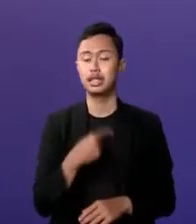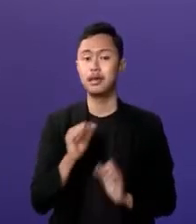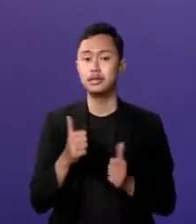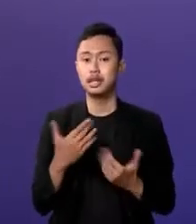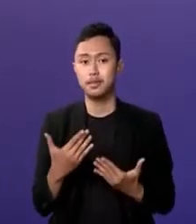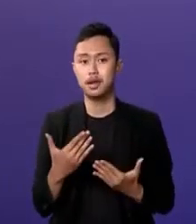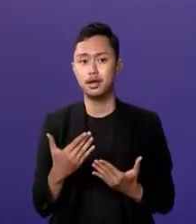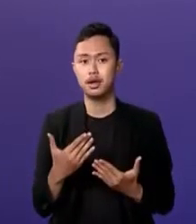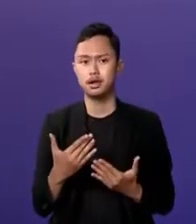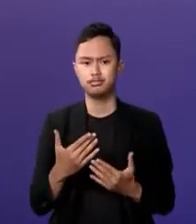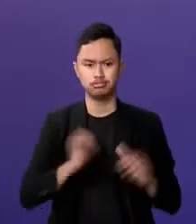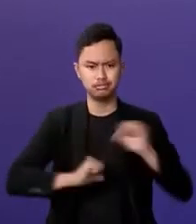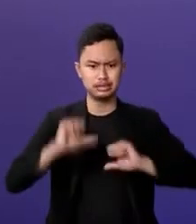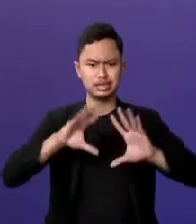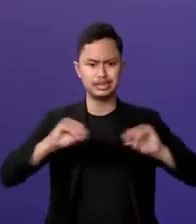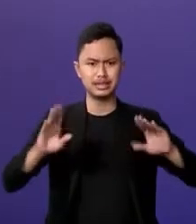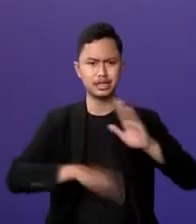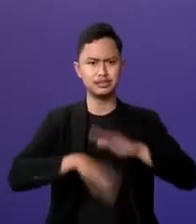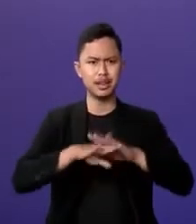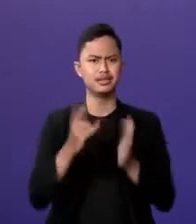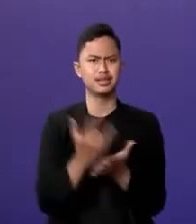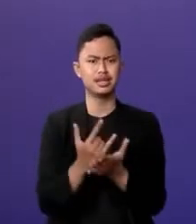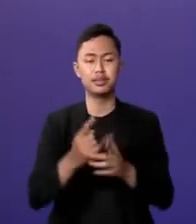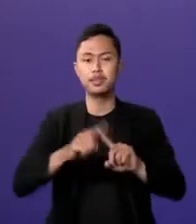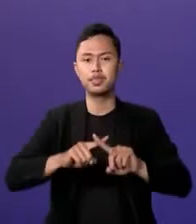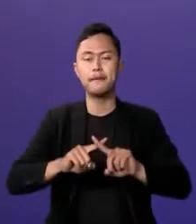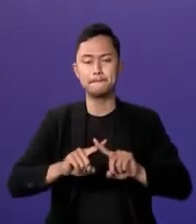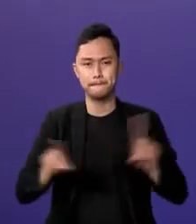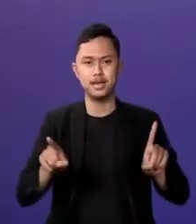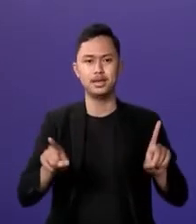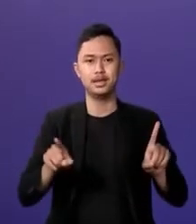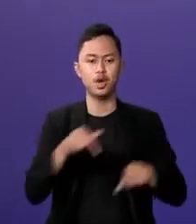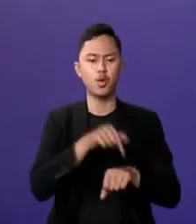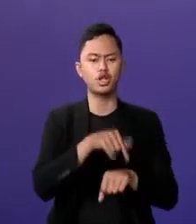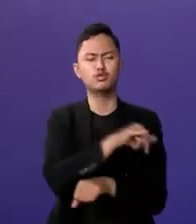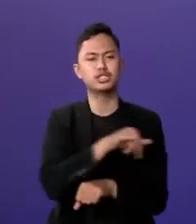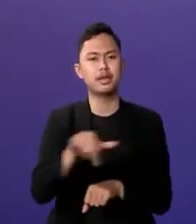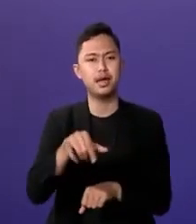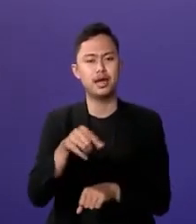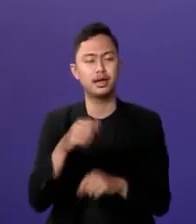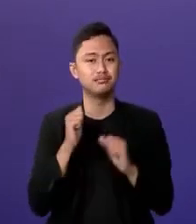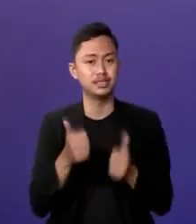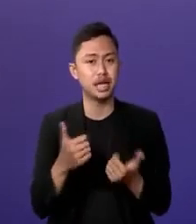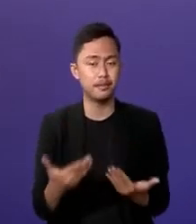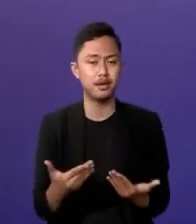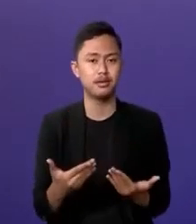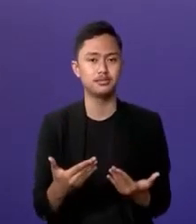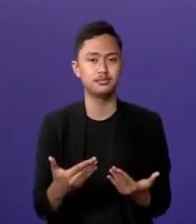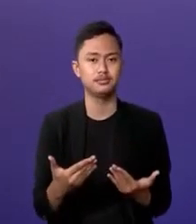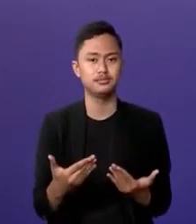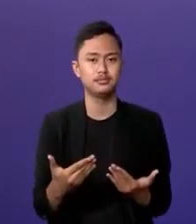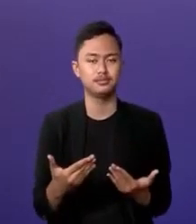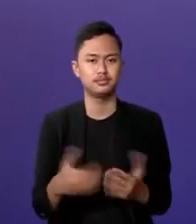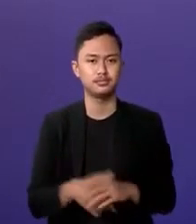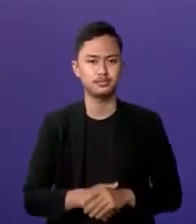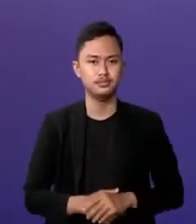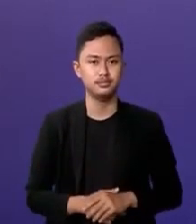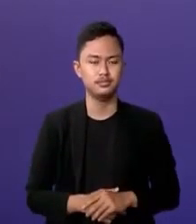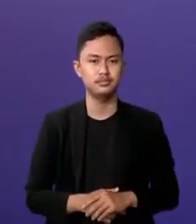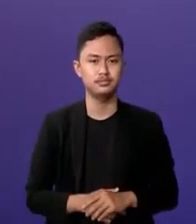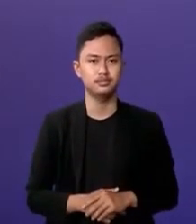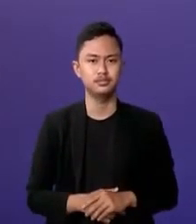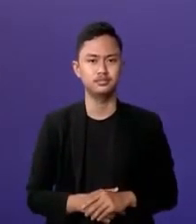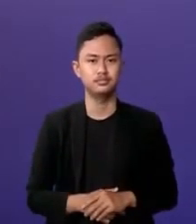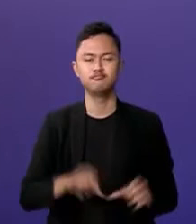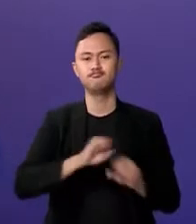tetap bisa menjadi produktif Namun kita juga pada saat yang sama bisa ikut menangani